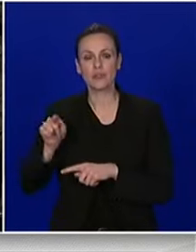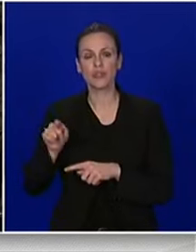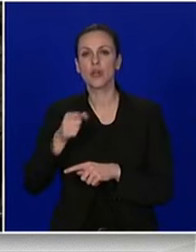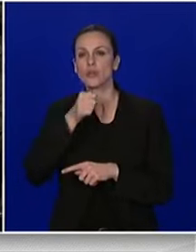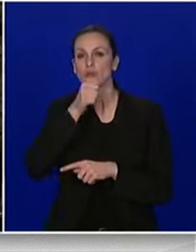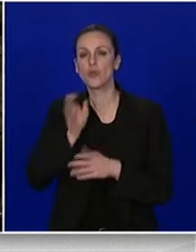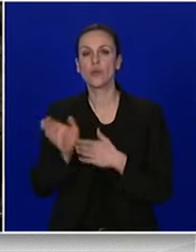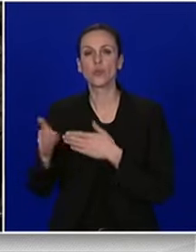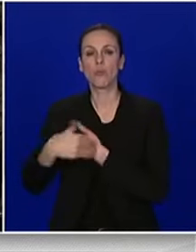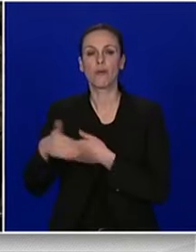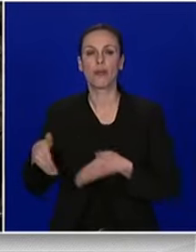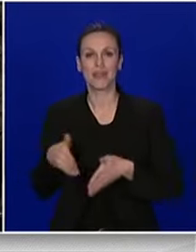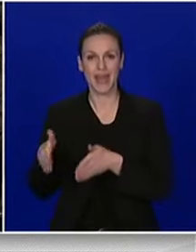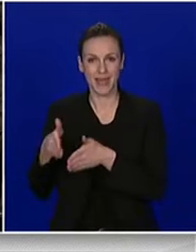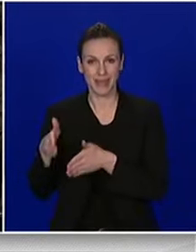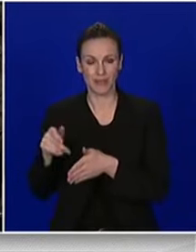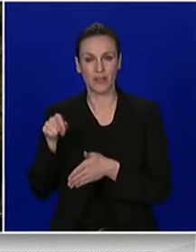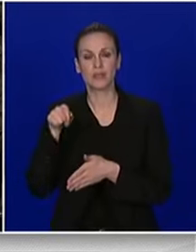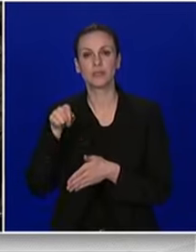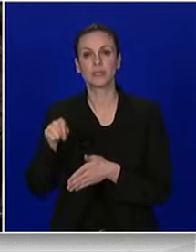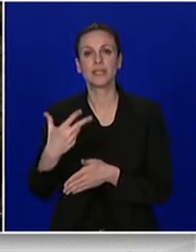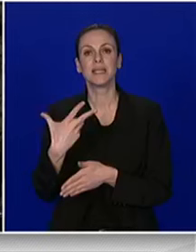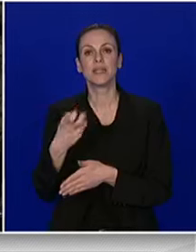županiji Dubrovačko-neretvanskoj